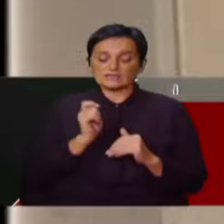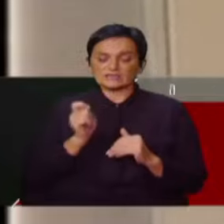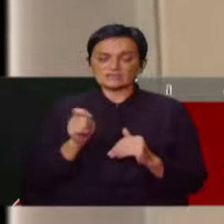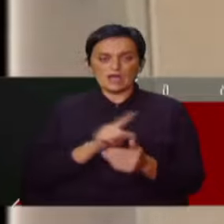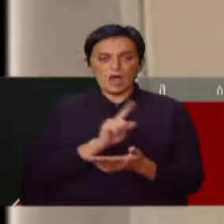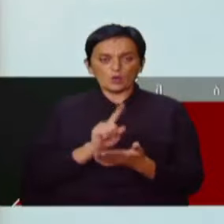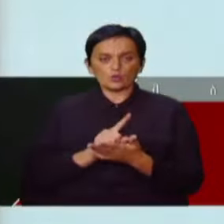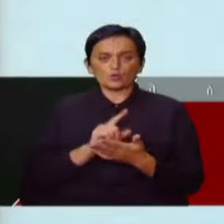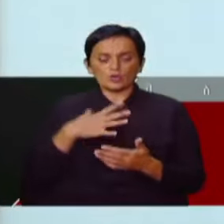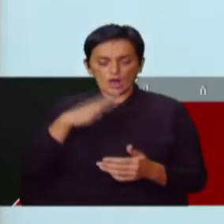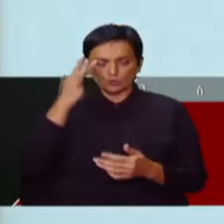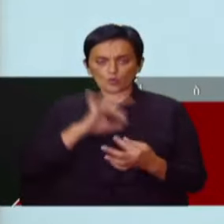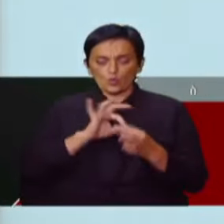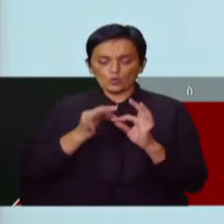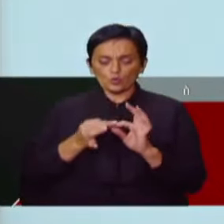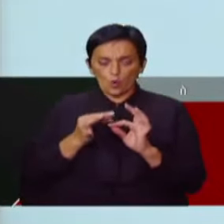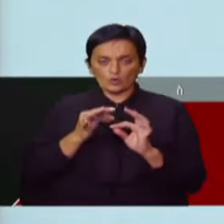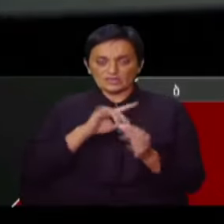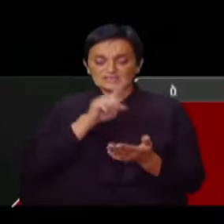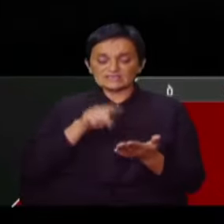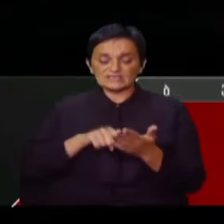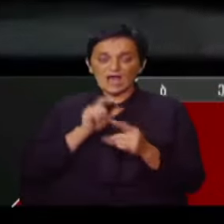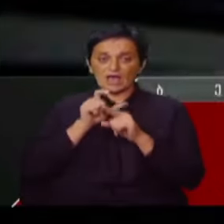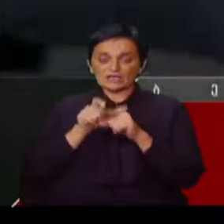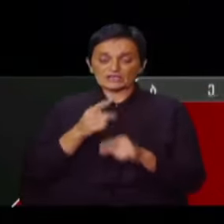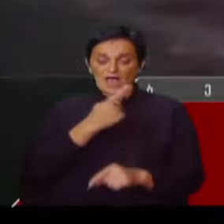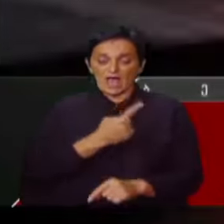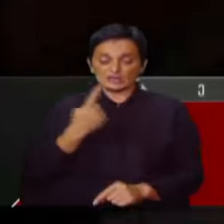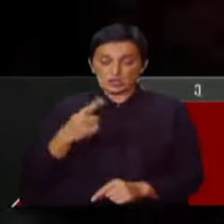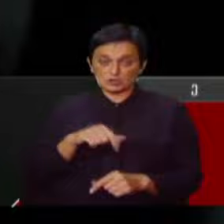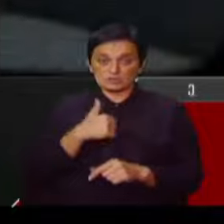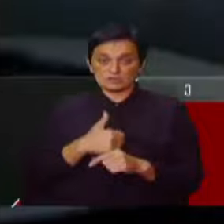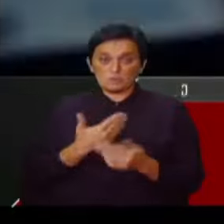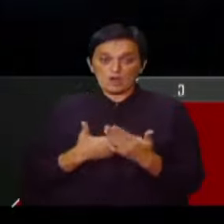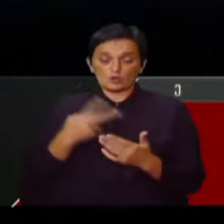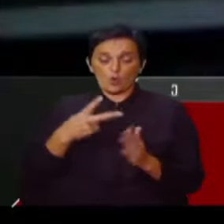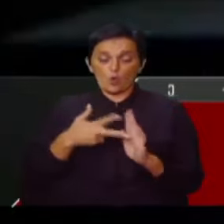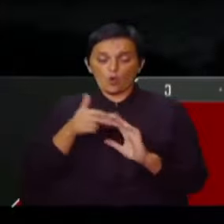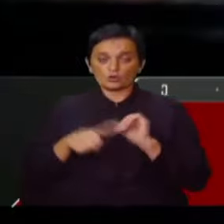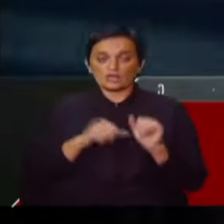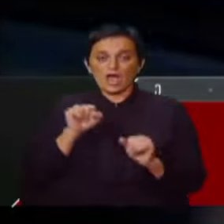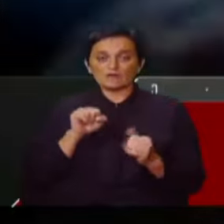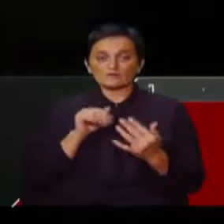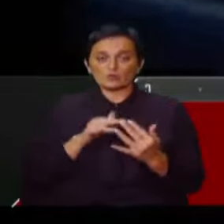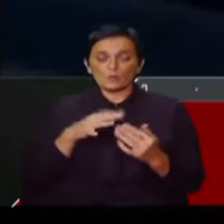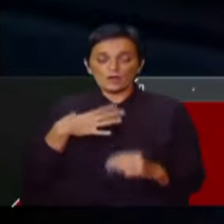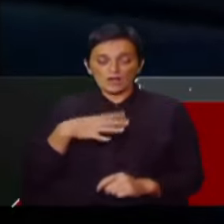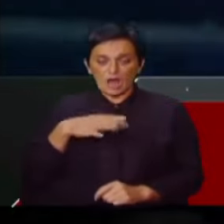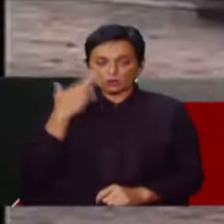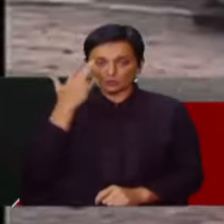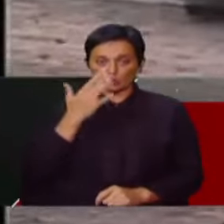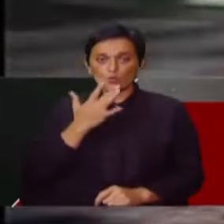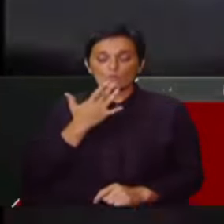ქართული ოცნება კონკრეტულ საკითხებზე აქცენტით ხსნის. მათ შორის ერთ-ერთი მთავარი მაგალითი კი 2008 წლის აგვისტოს ომია. ქართული